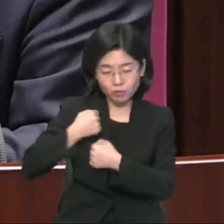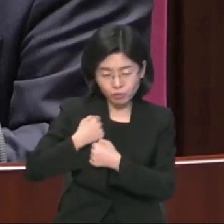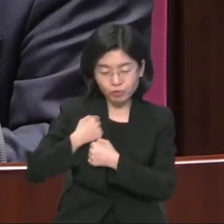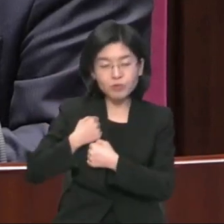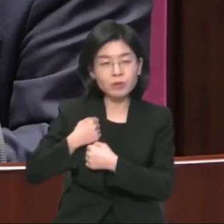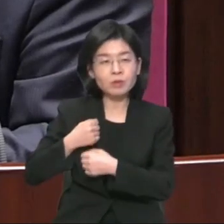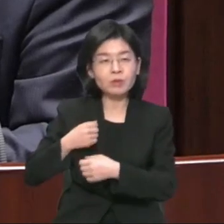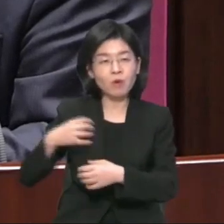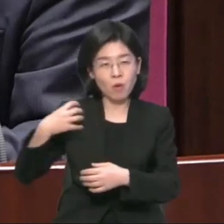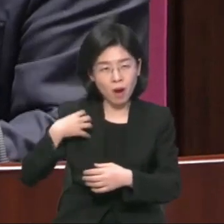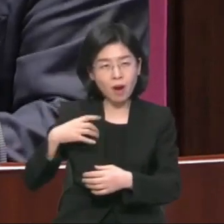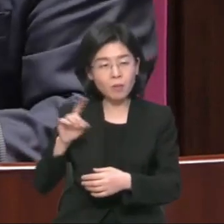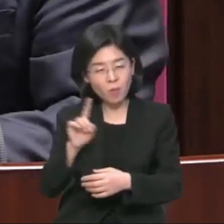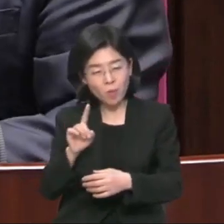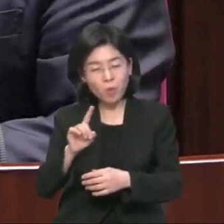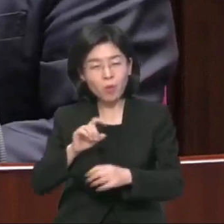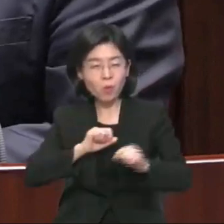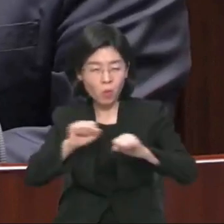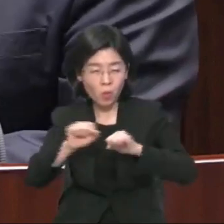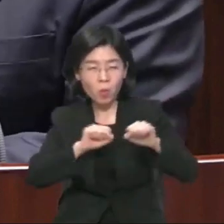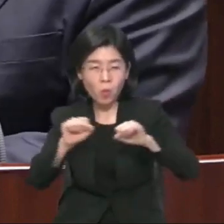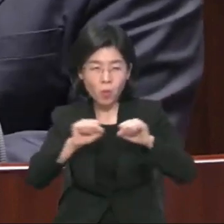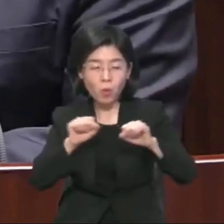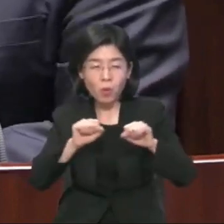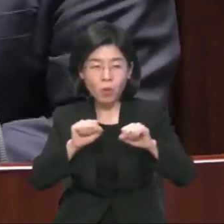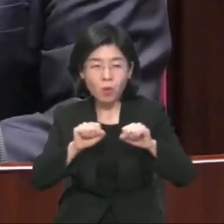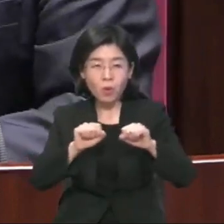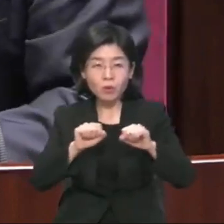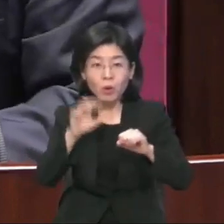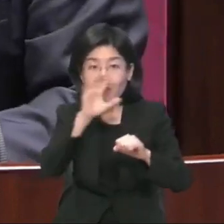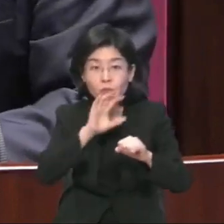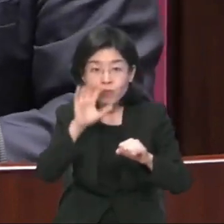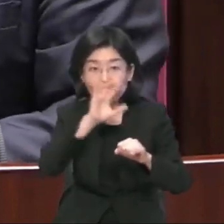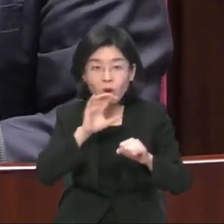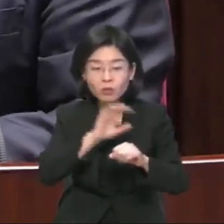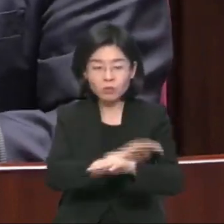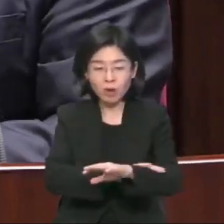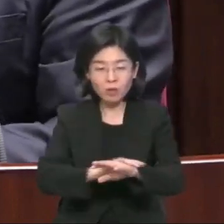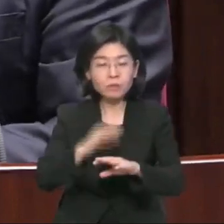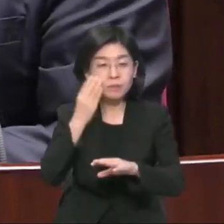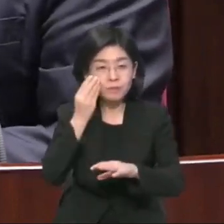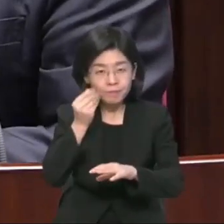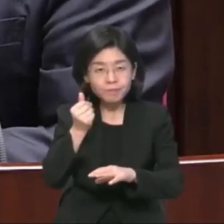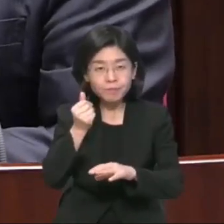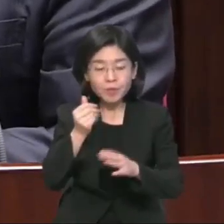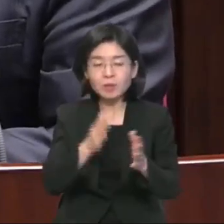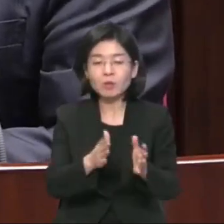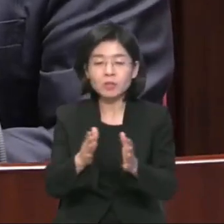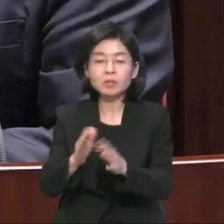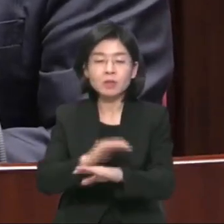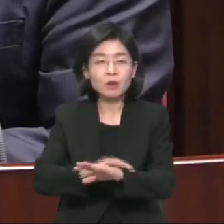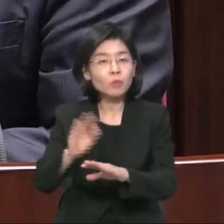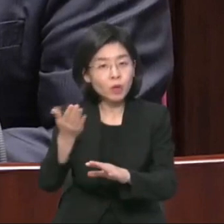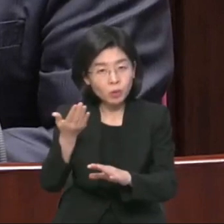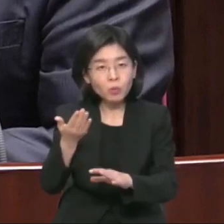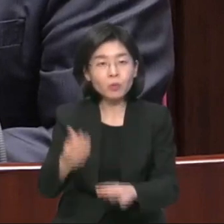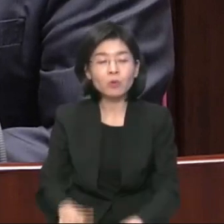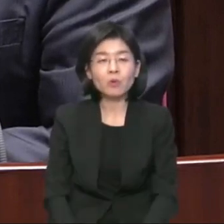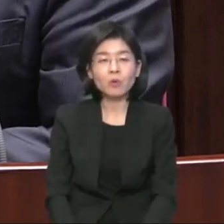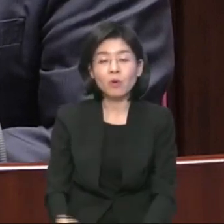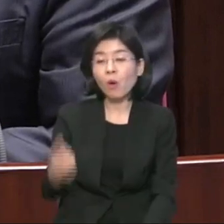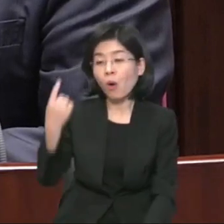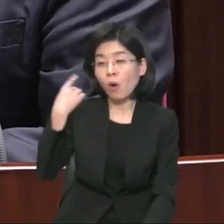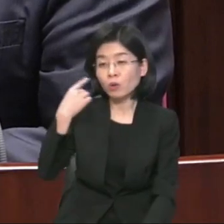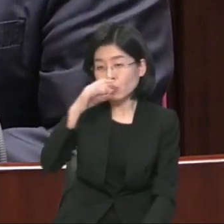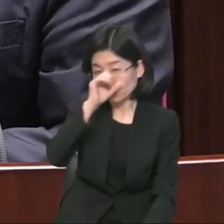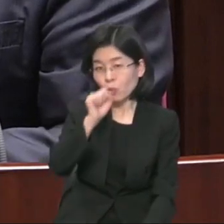좀 정리해야 될 일 이런 것 등을 다 식별해서 상당 부분 정리가 됐고요. 어제도 많은 부분